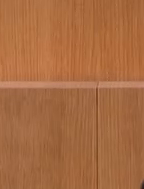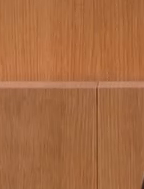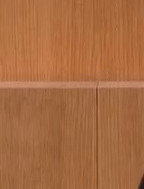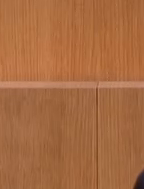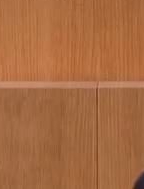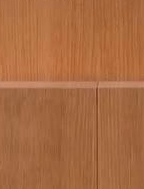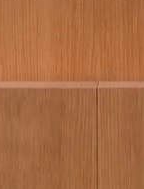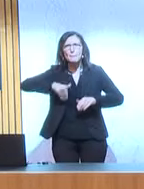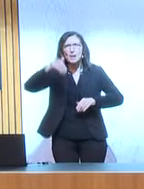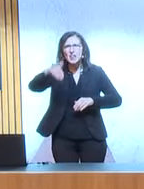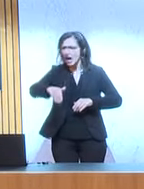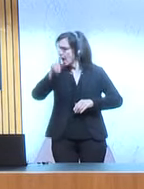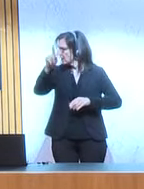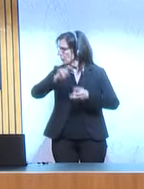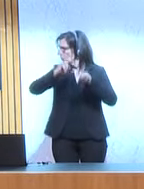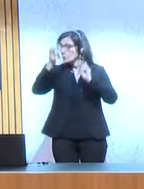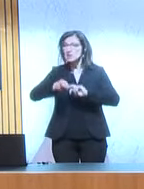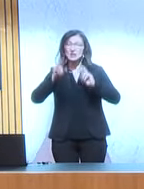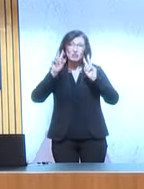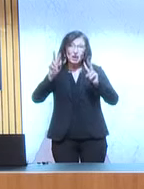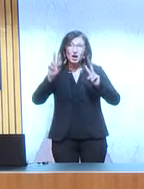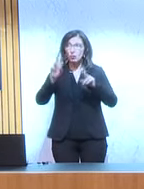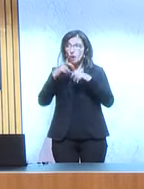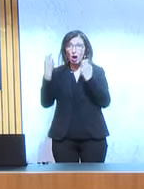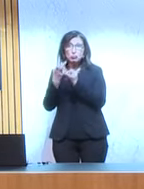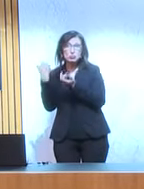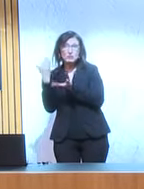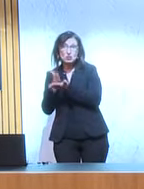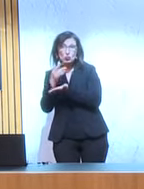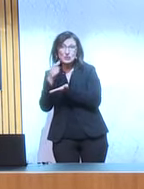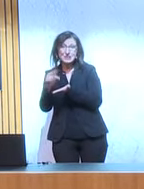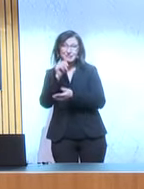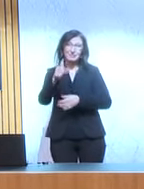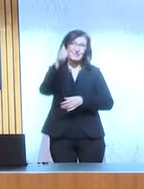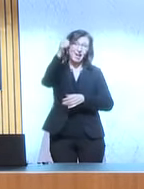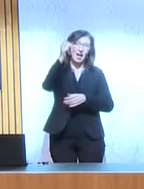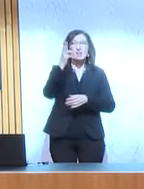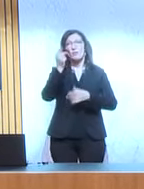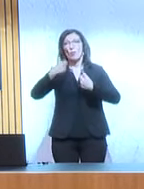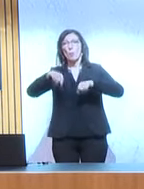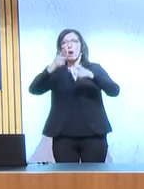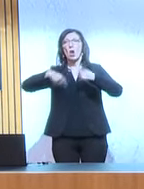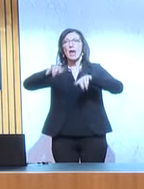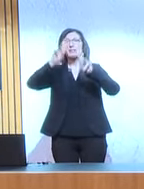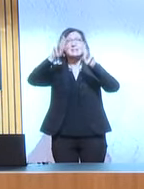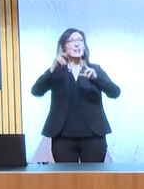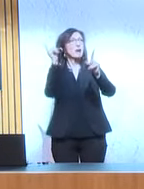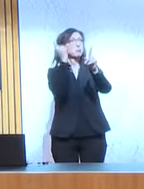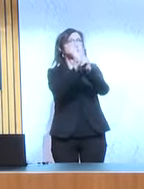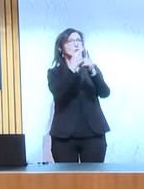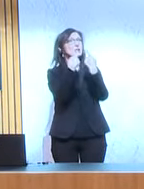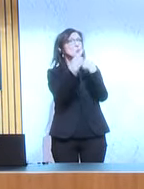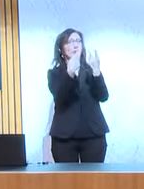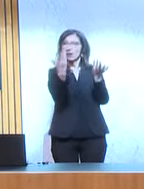nur zu gut, Herr Finanzminister, weil Sie haben es mir selber im Ausschuss ja gesagt, dass Sie noch mit keinem einzigen Wohnbaulandesrat darüber gesprochen haben. Das sind aber